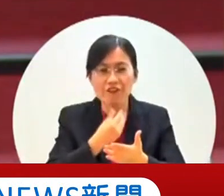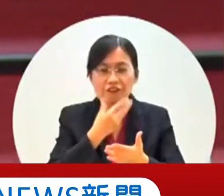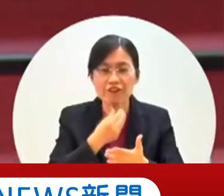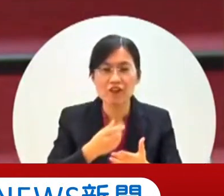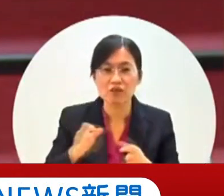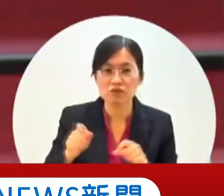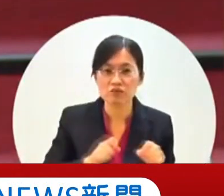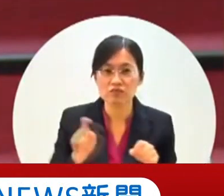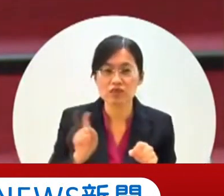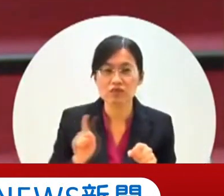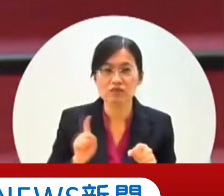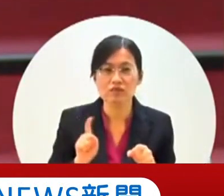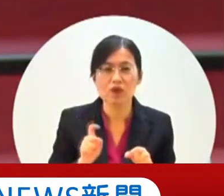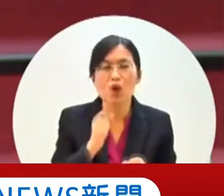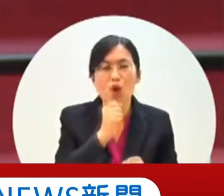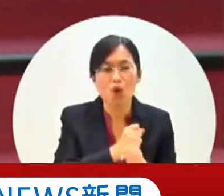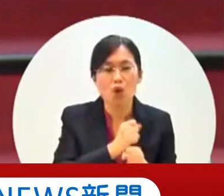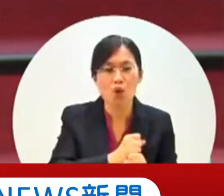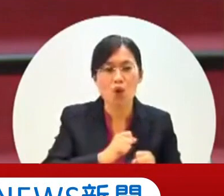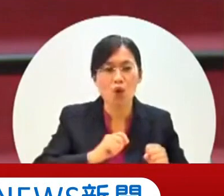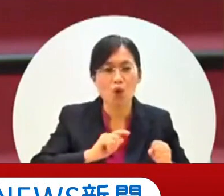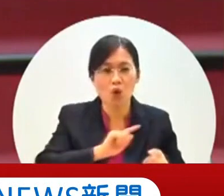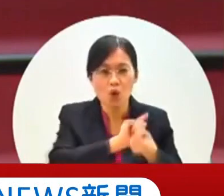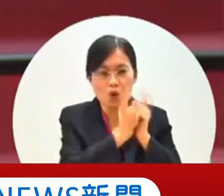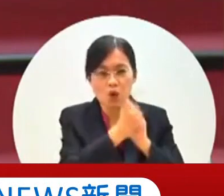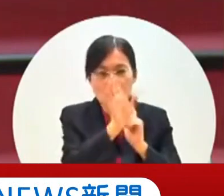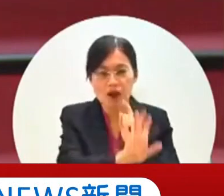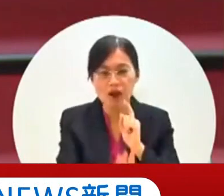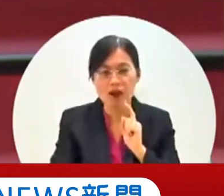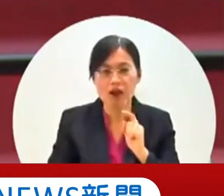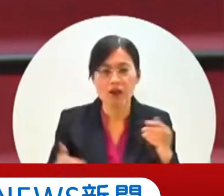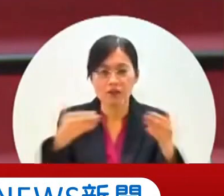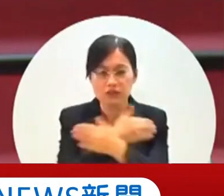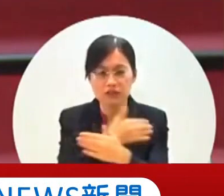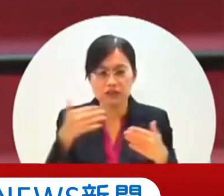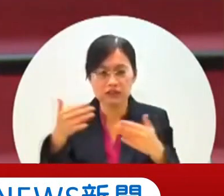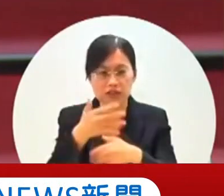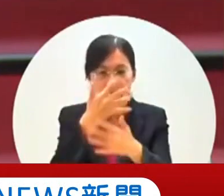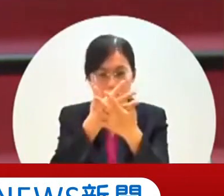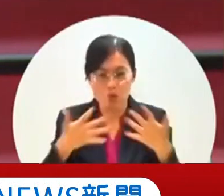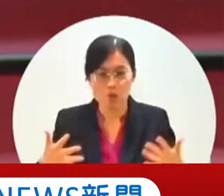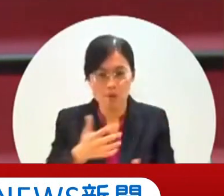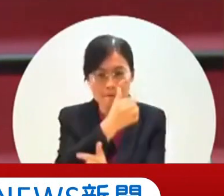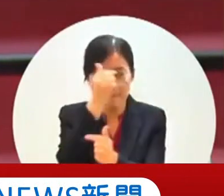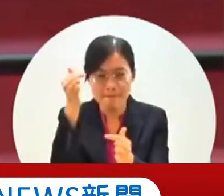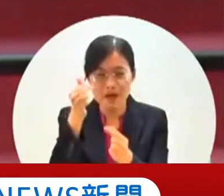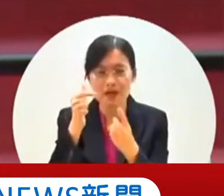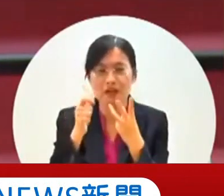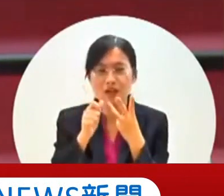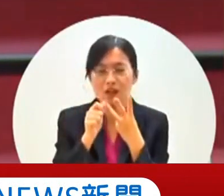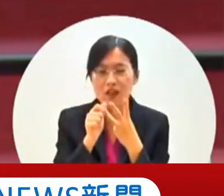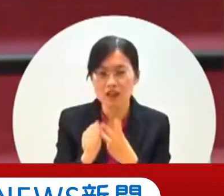们要产业转型，我们的交通网完善啊，托育跟这些为父